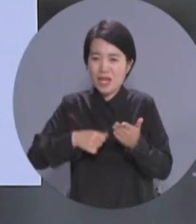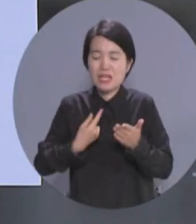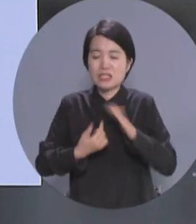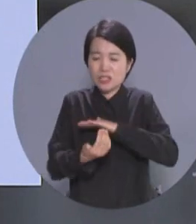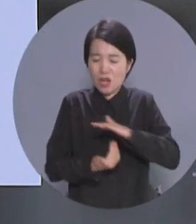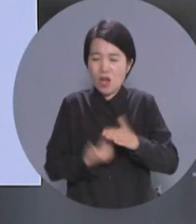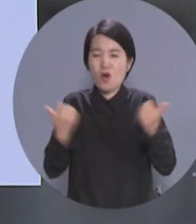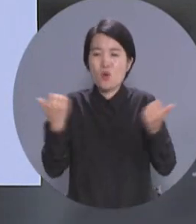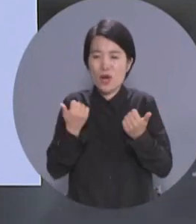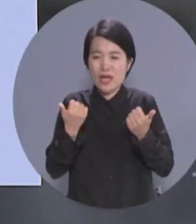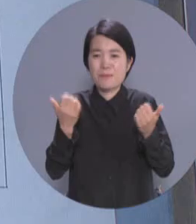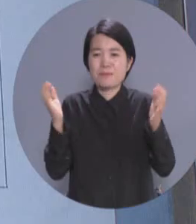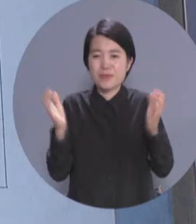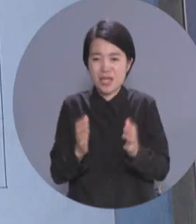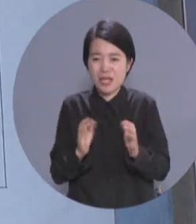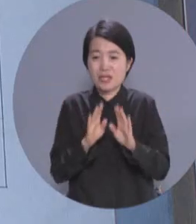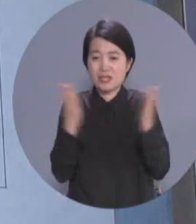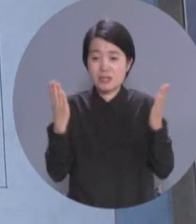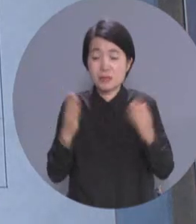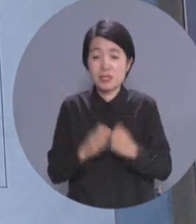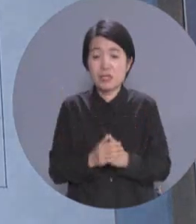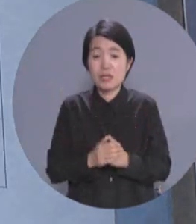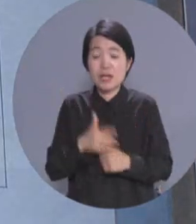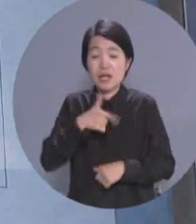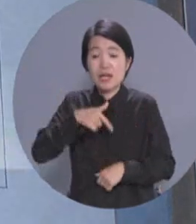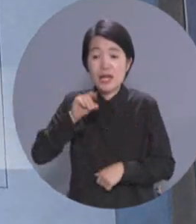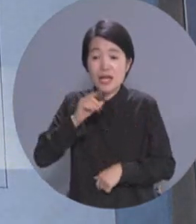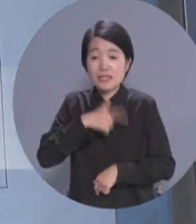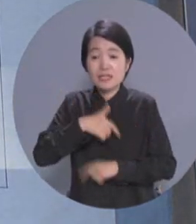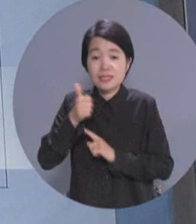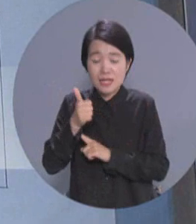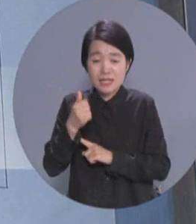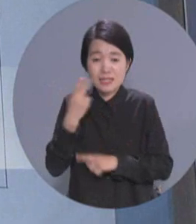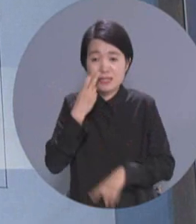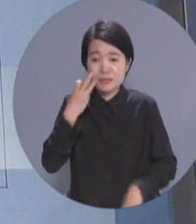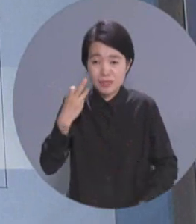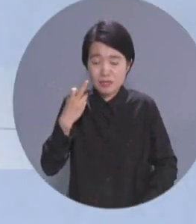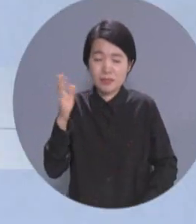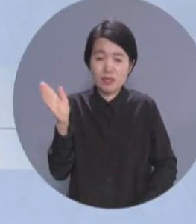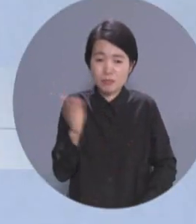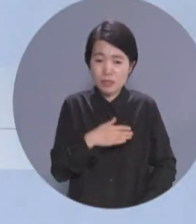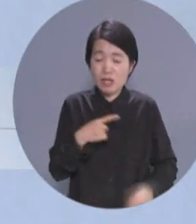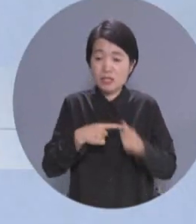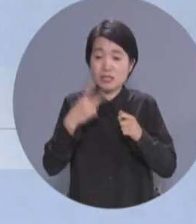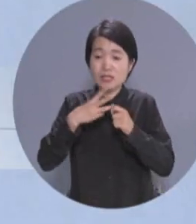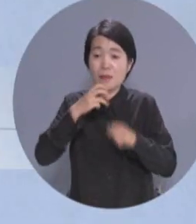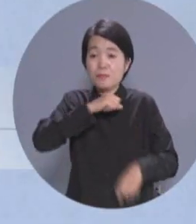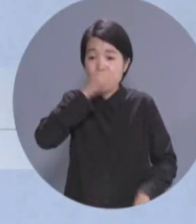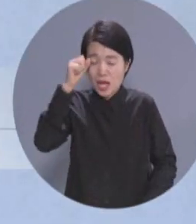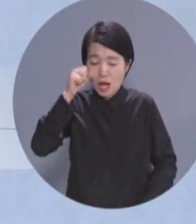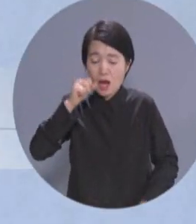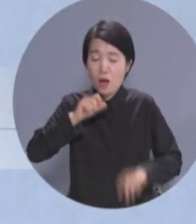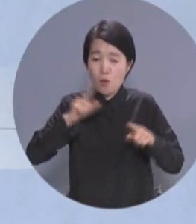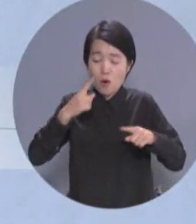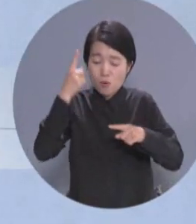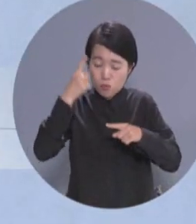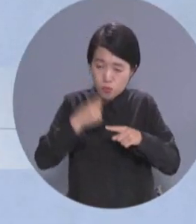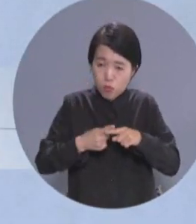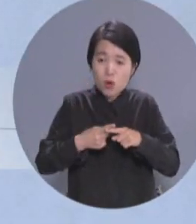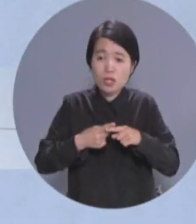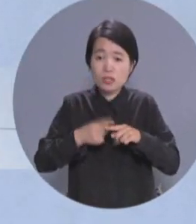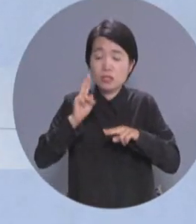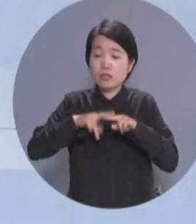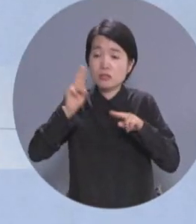총 겁 강사장은 지난 2012년부터 3선을 지내다 올해초 스스로 물러났는데 이번